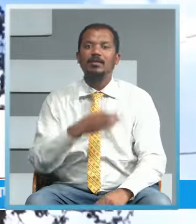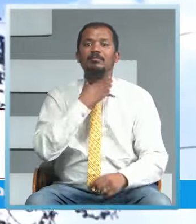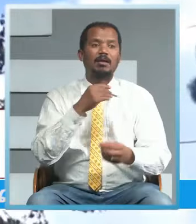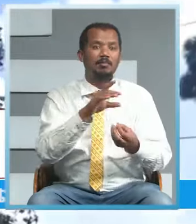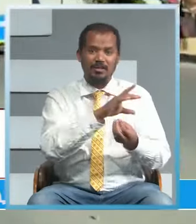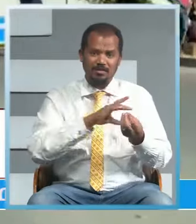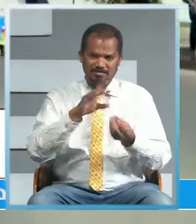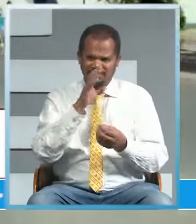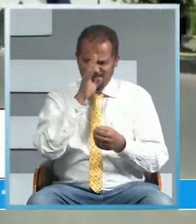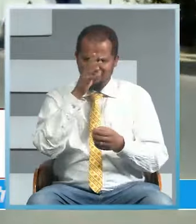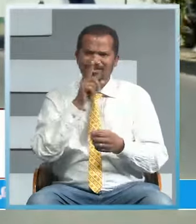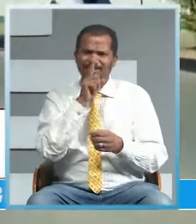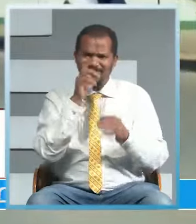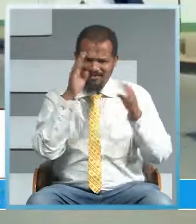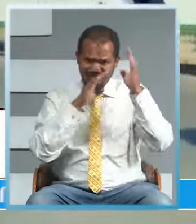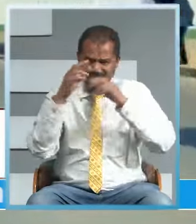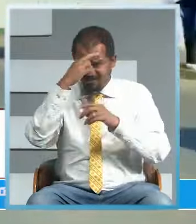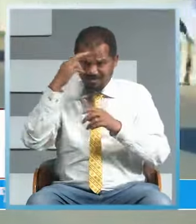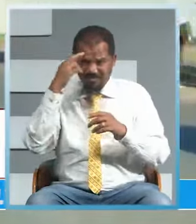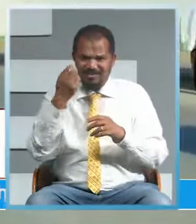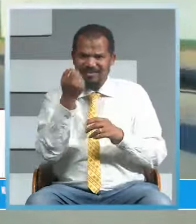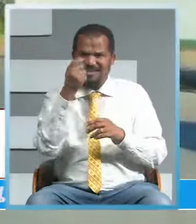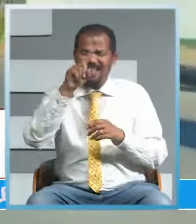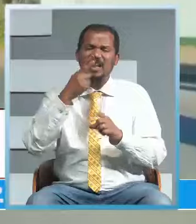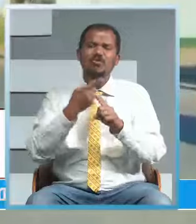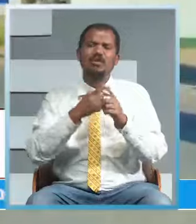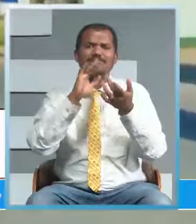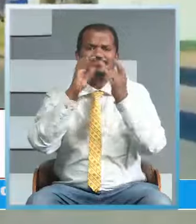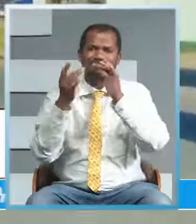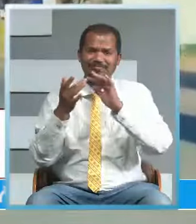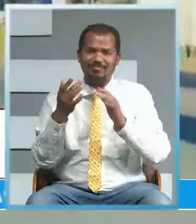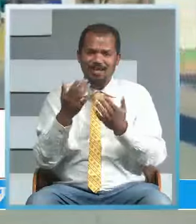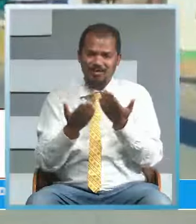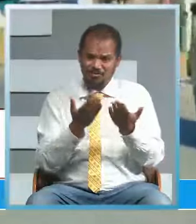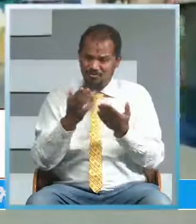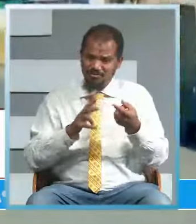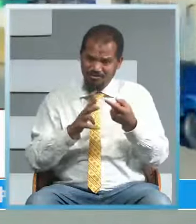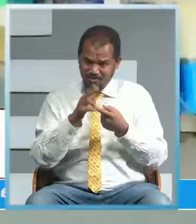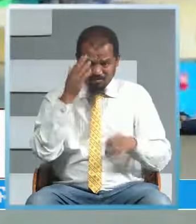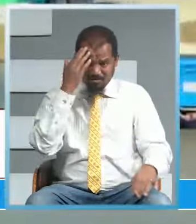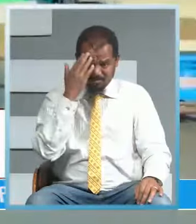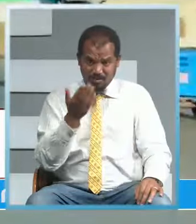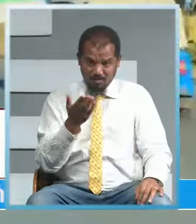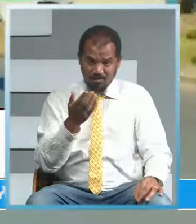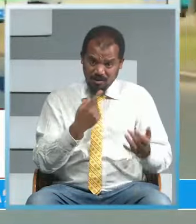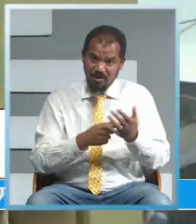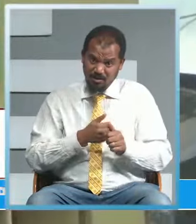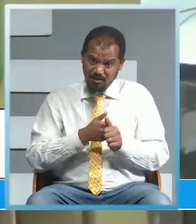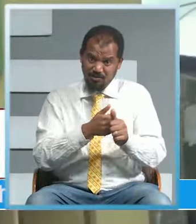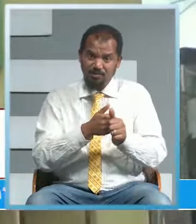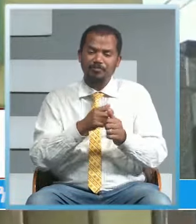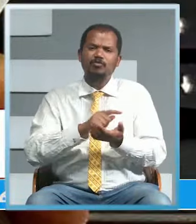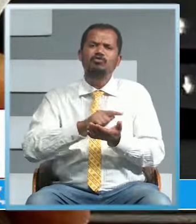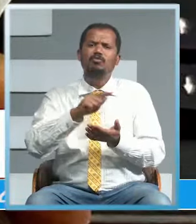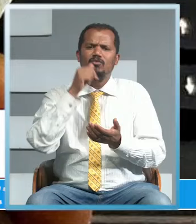በአማራ ክልል በተከሰተው የጸጥታ ችግር ምክንያት ለ11 ወራት የበይነ መረብ አገልግሎት መቋረጡ የሚታወቅ ጉዳይ ነው። ይህንን ተከትሎም